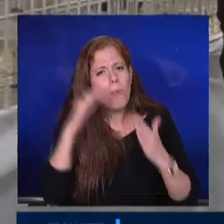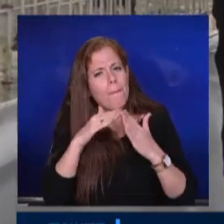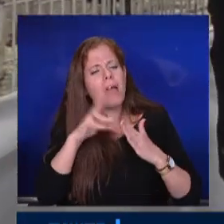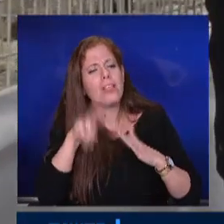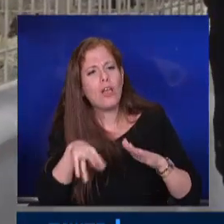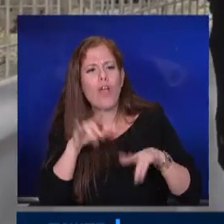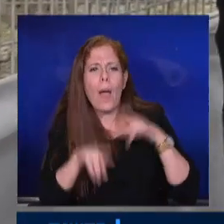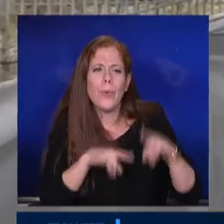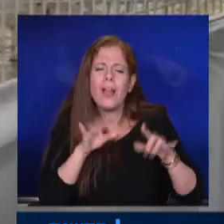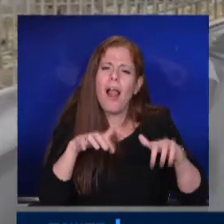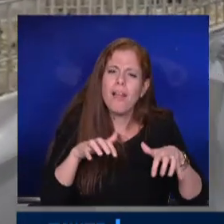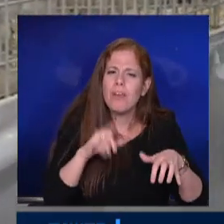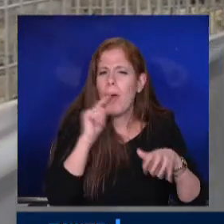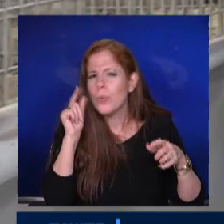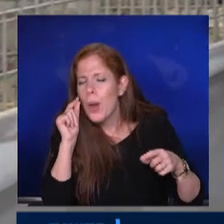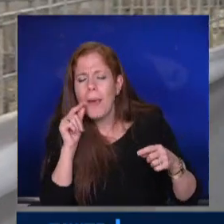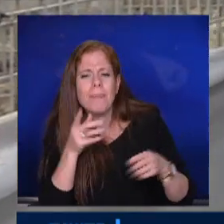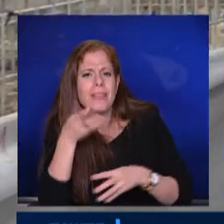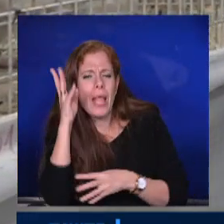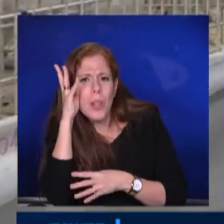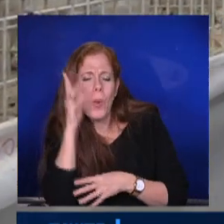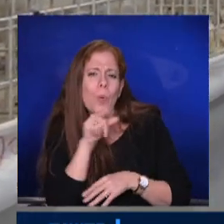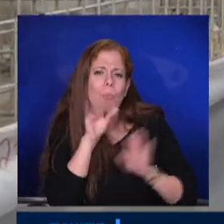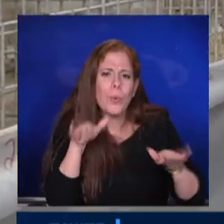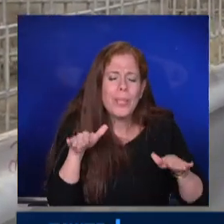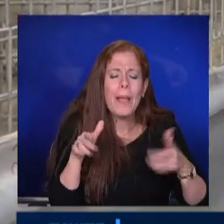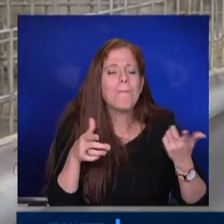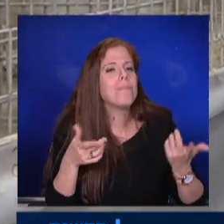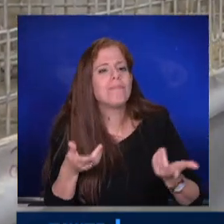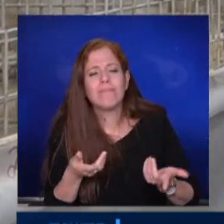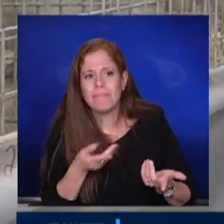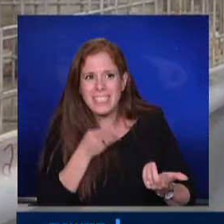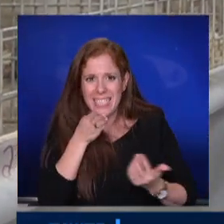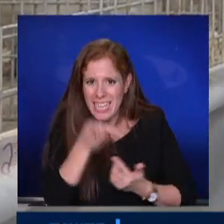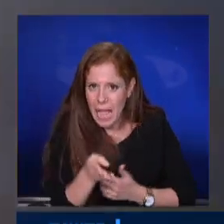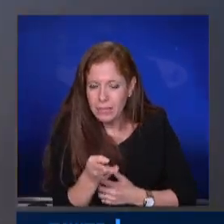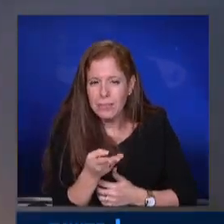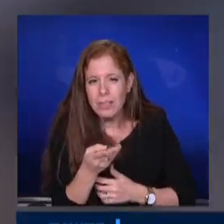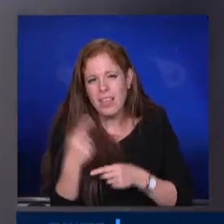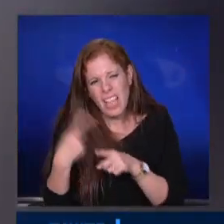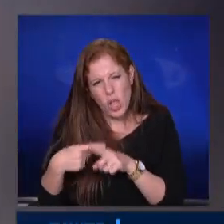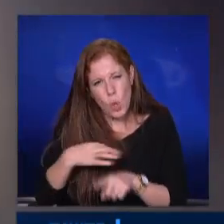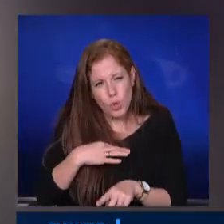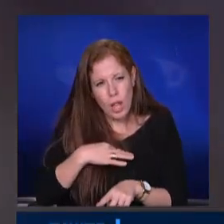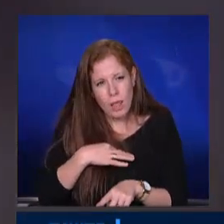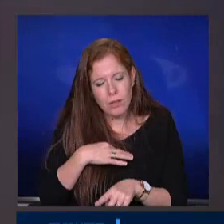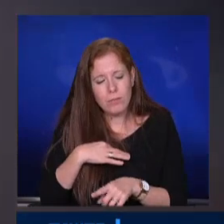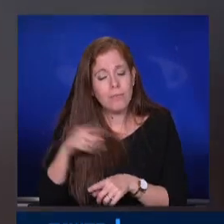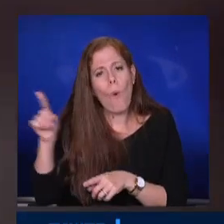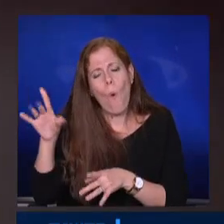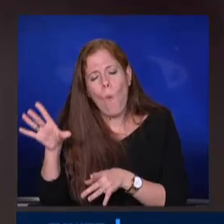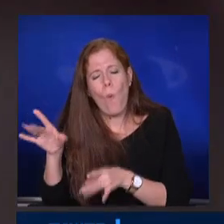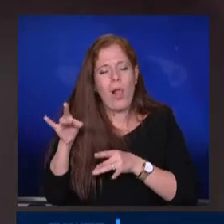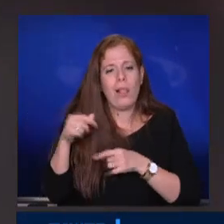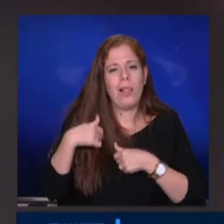כלבים, חתולים, תרנגולות, יונים. נכנסתי יותר דרך דוד שלי, נדבקתי ממנו. אי